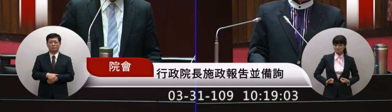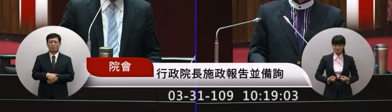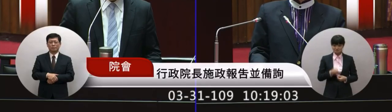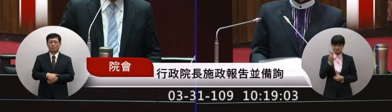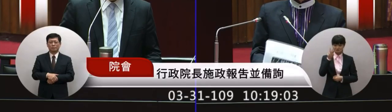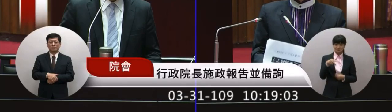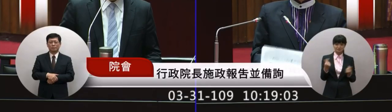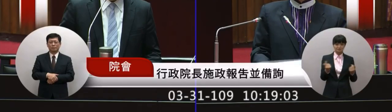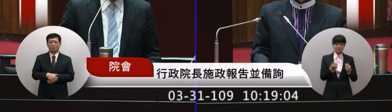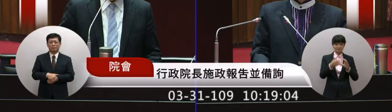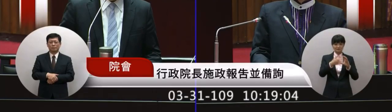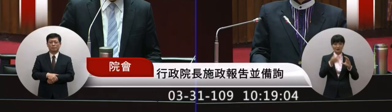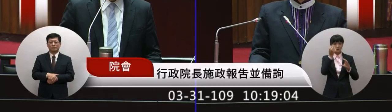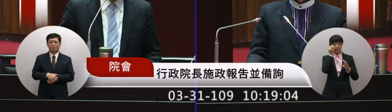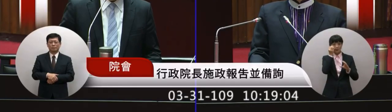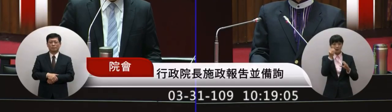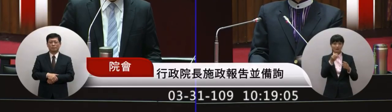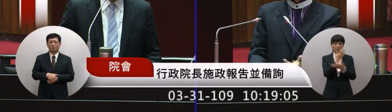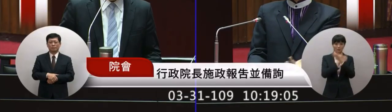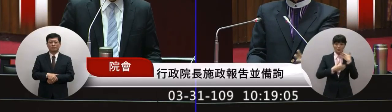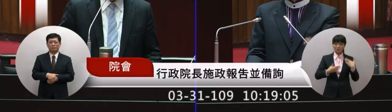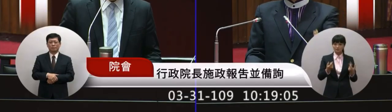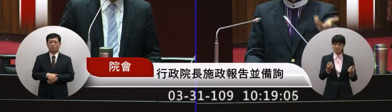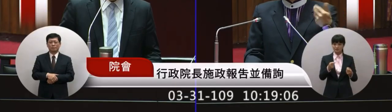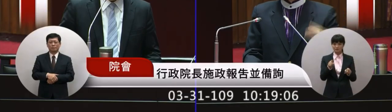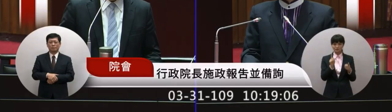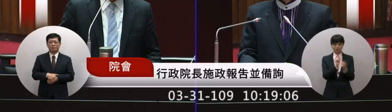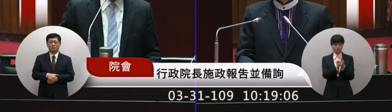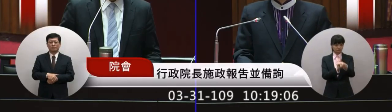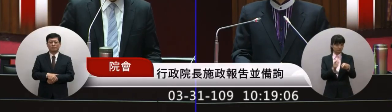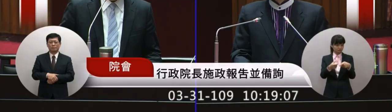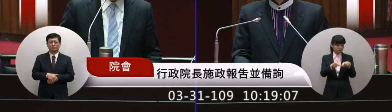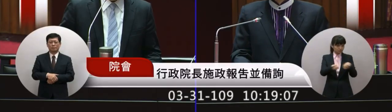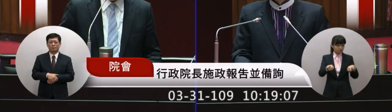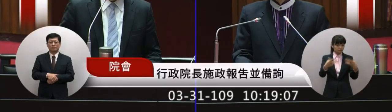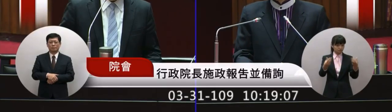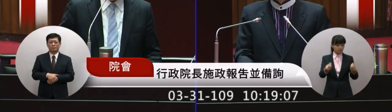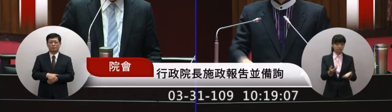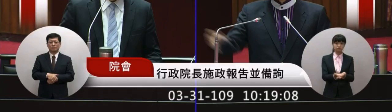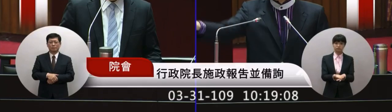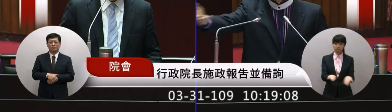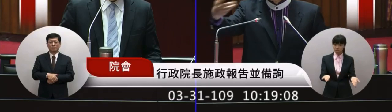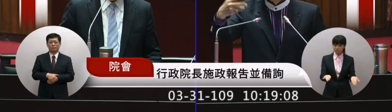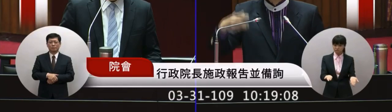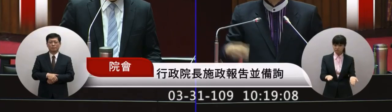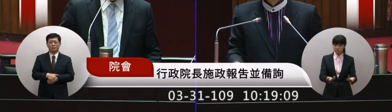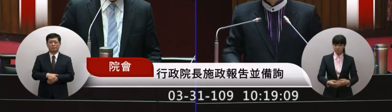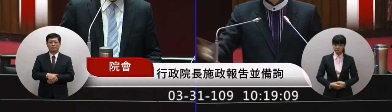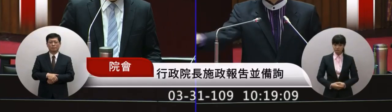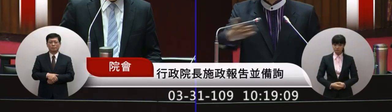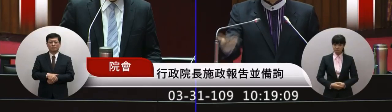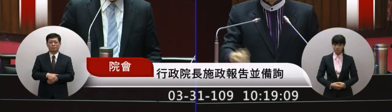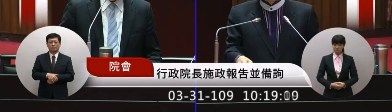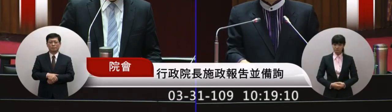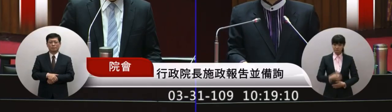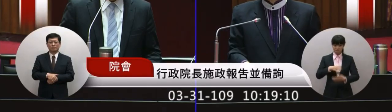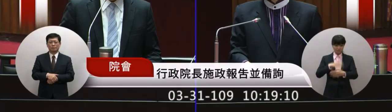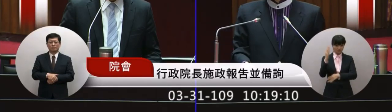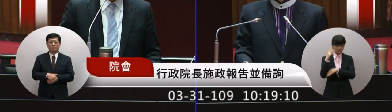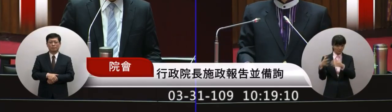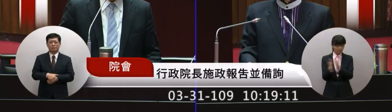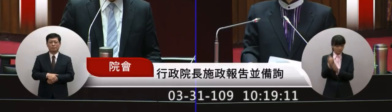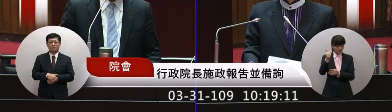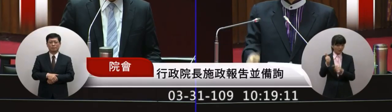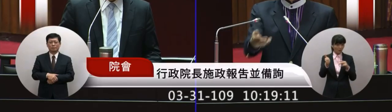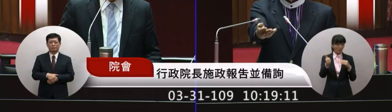公平啊！我在你边个呢，去让徐光强不起来，你唔代表咯。 你敢无得甲换掉？甲你真无人换掉，那